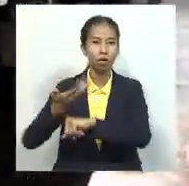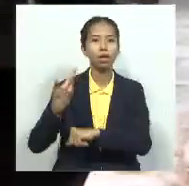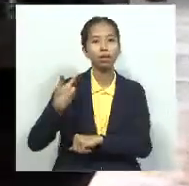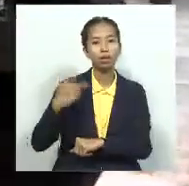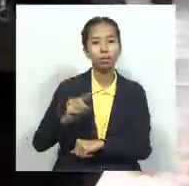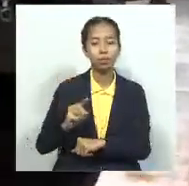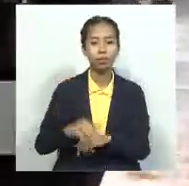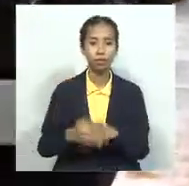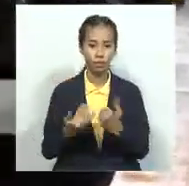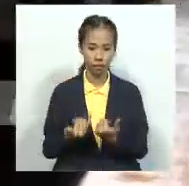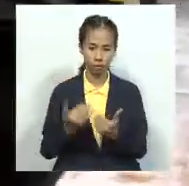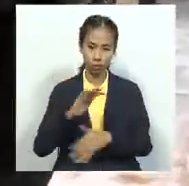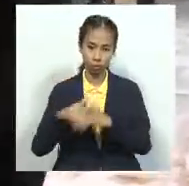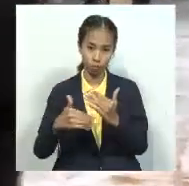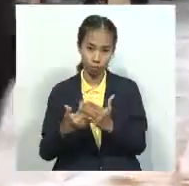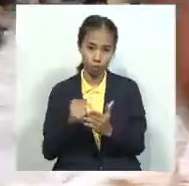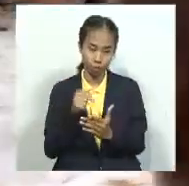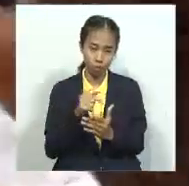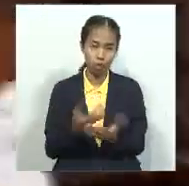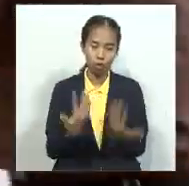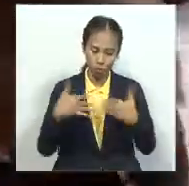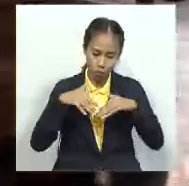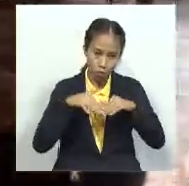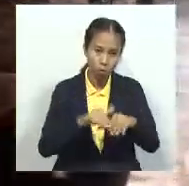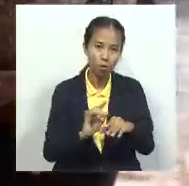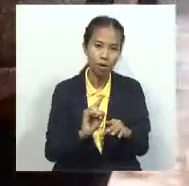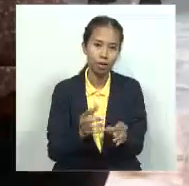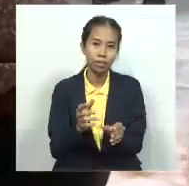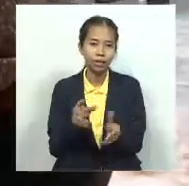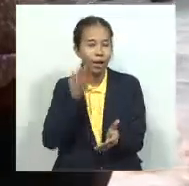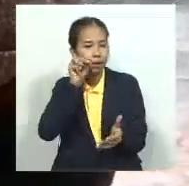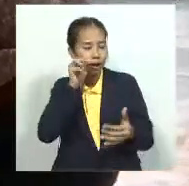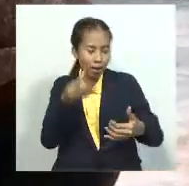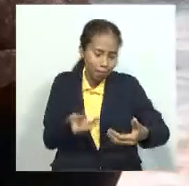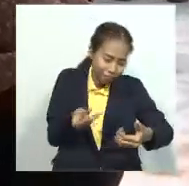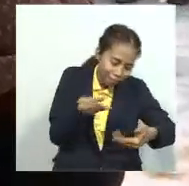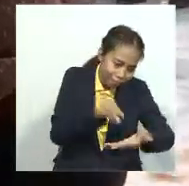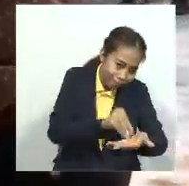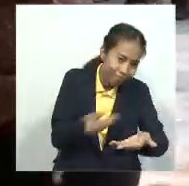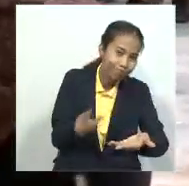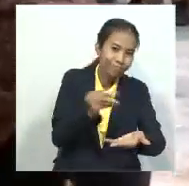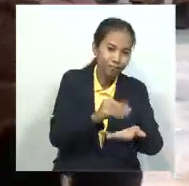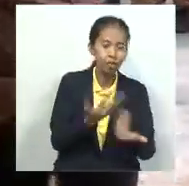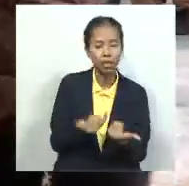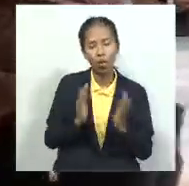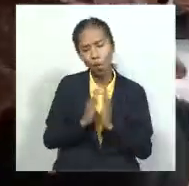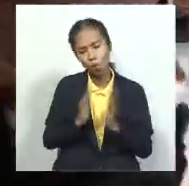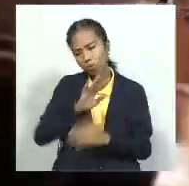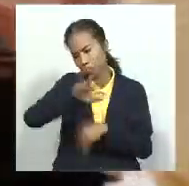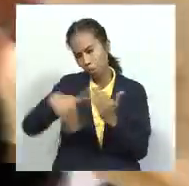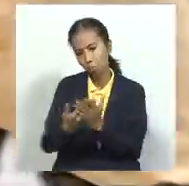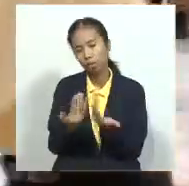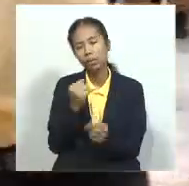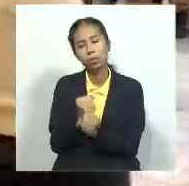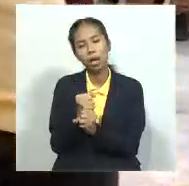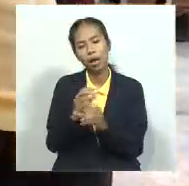รวมทั้งผู้ปฏิบัติงานภายในทำเนียบรัฐบาลร่วมรดน้ำขอพรพร้อมขอบคุณทุกคนนะครับที่ช่วยกันทำงานและอวยพร